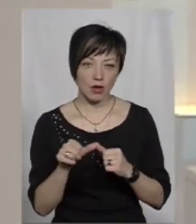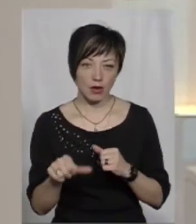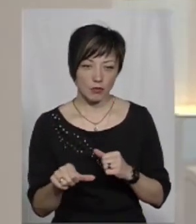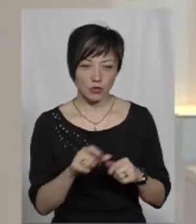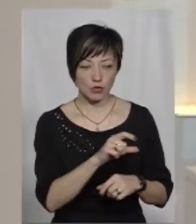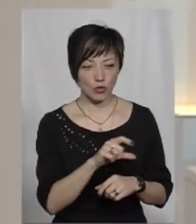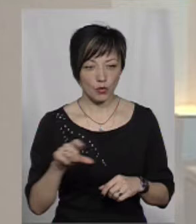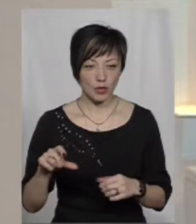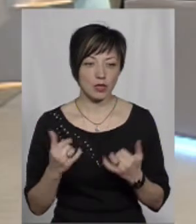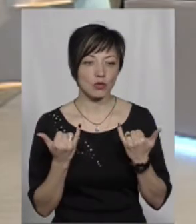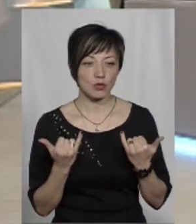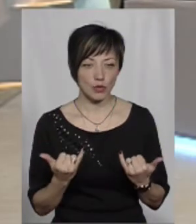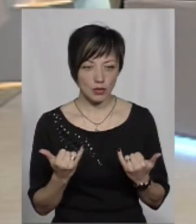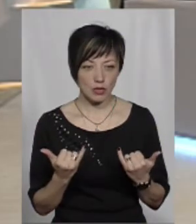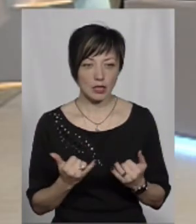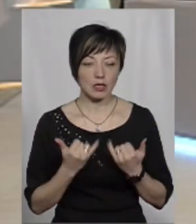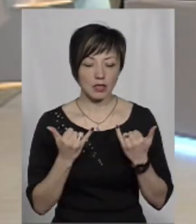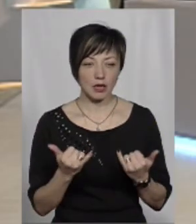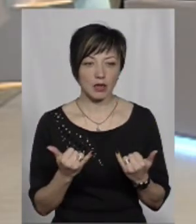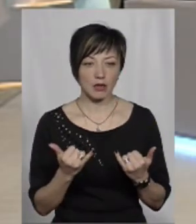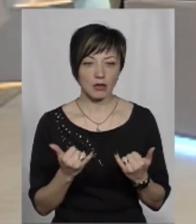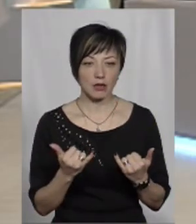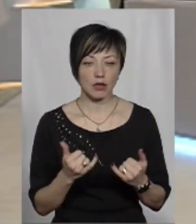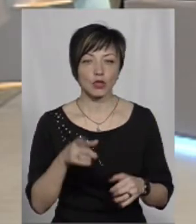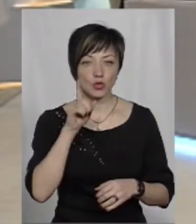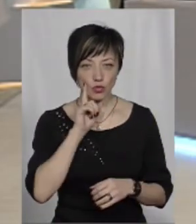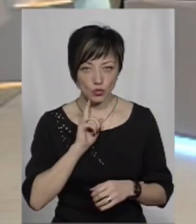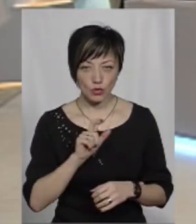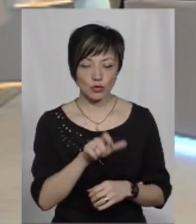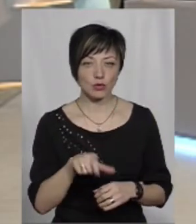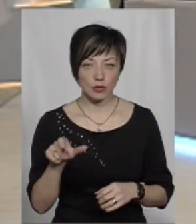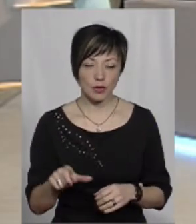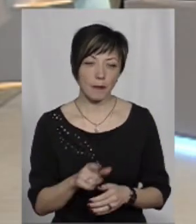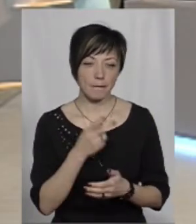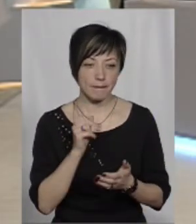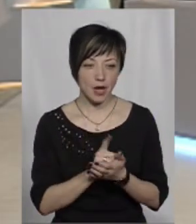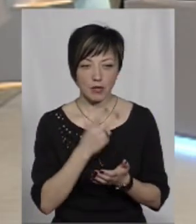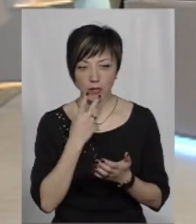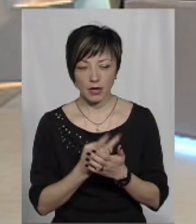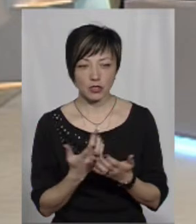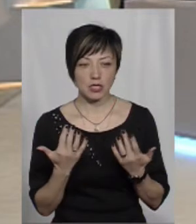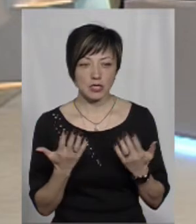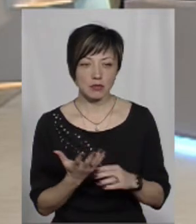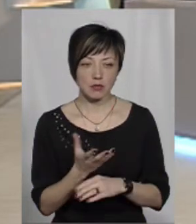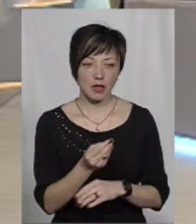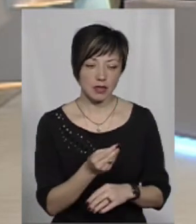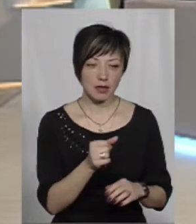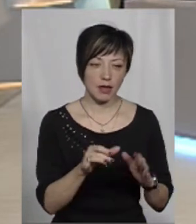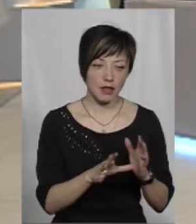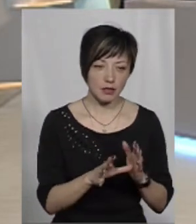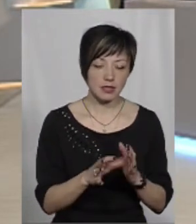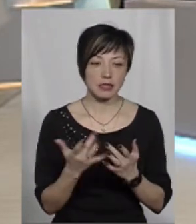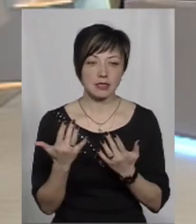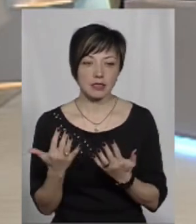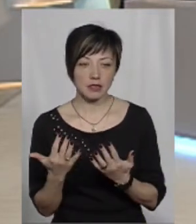окремою строкою, на сьогодні для, скажімо так, зручності споживача він має бачити, скільки він сплачує за саму